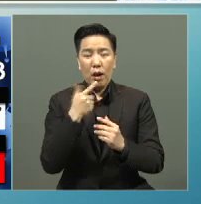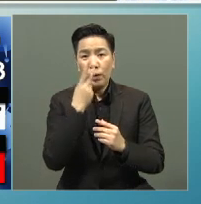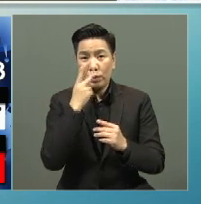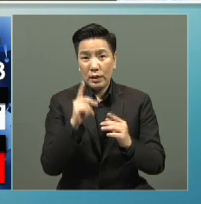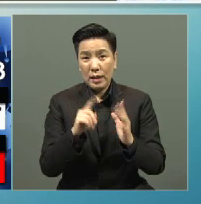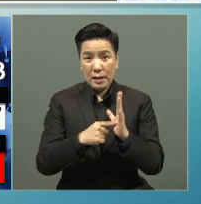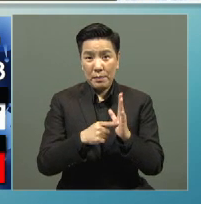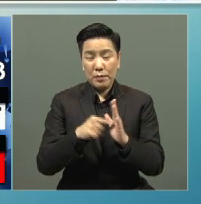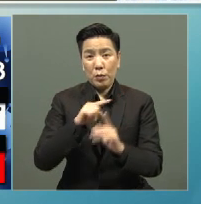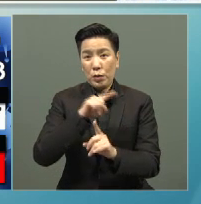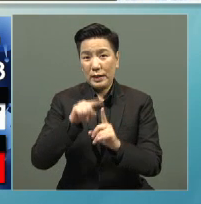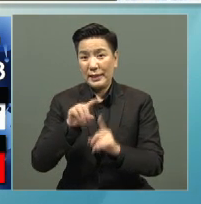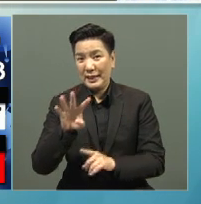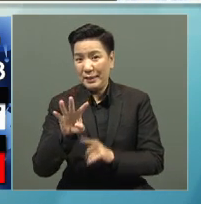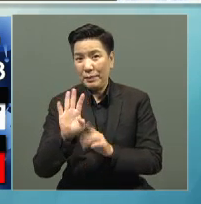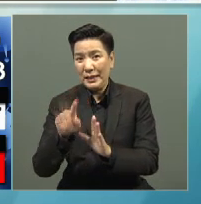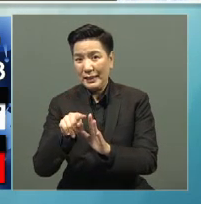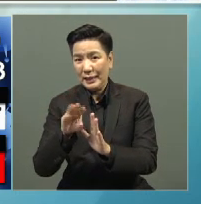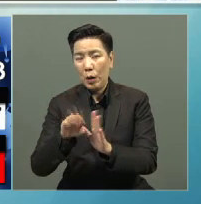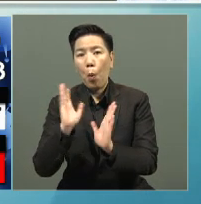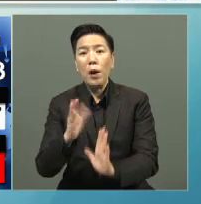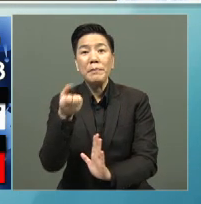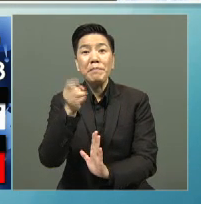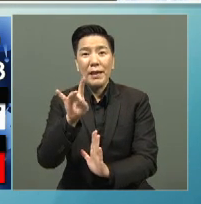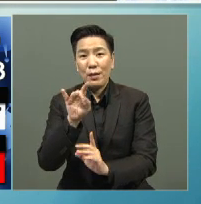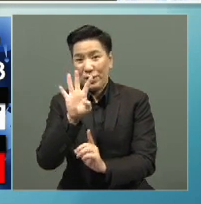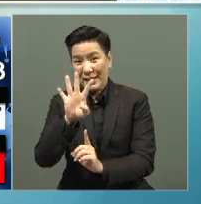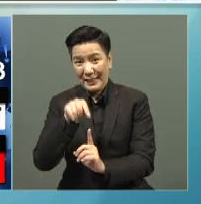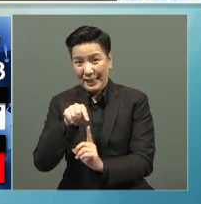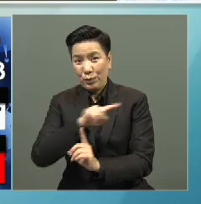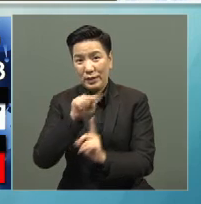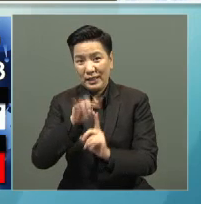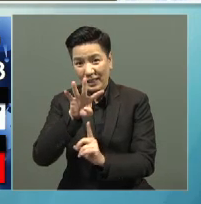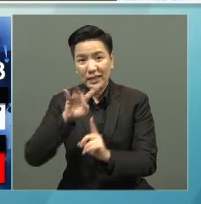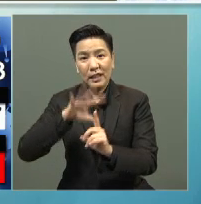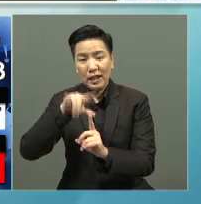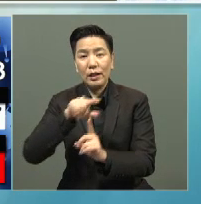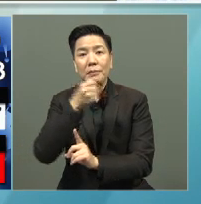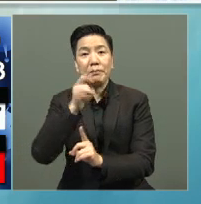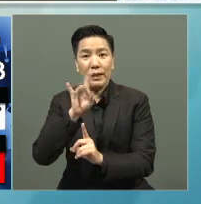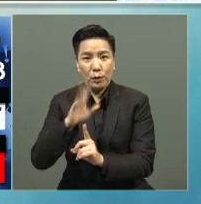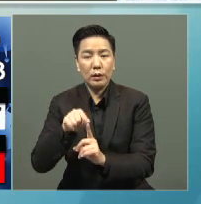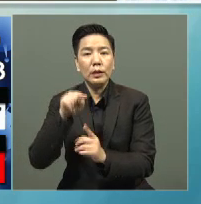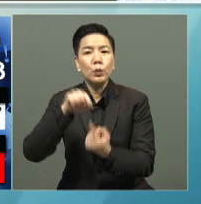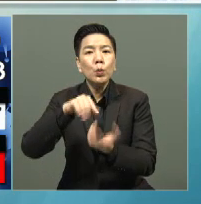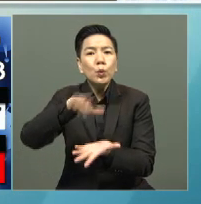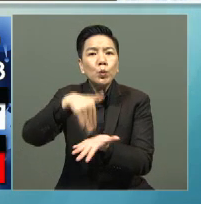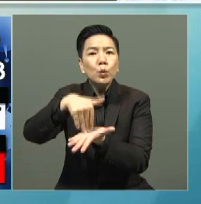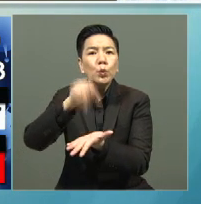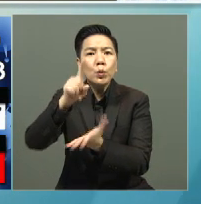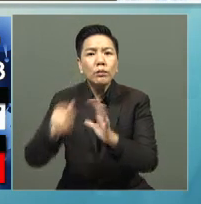คือวันนี้ครับก็เป็นศูนย์ที่เป็นทางการสำหรับตัวเลขจริงๆคือวันนี้นะครับนี่ถ้าย้อนกลับไปไล่กับไปวันนี้เป็นตัวเลขหลักเดียวนะครับถ้าไม่นับวันที่18วันที่ 4ซึ่งมี 18รายที่มาจากทางสูง 0